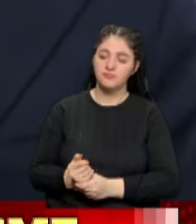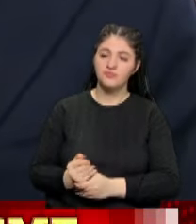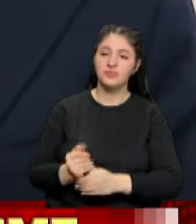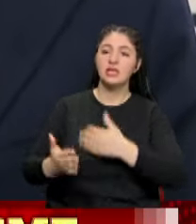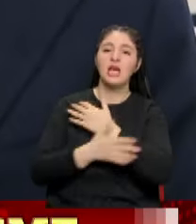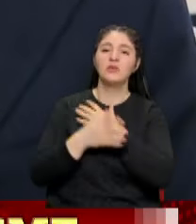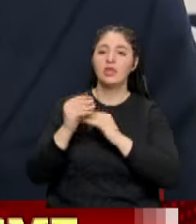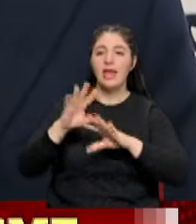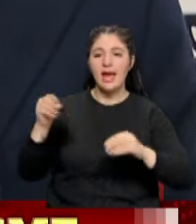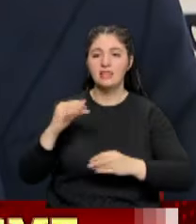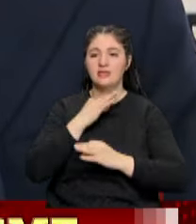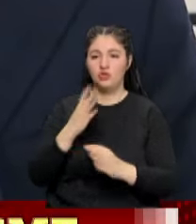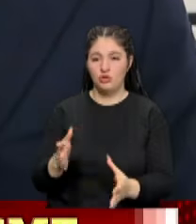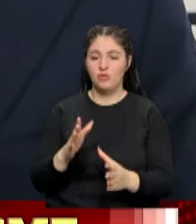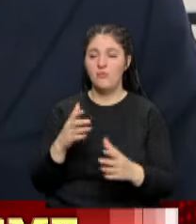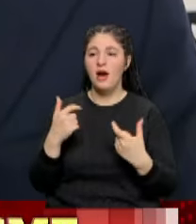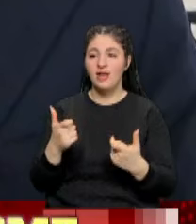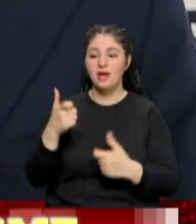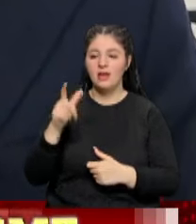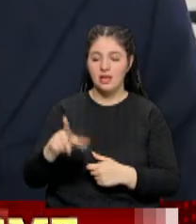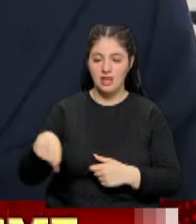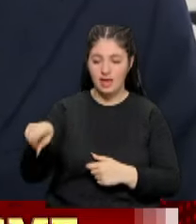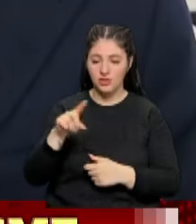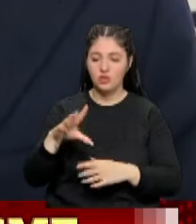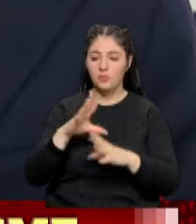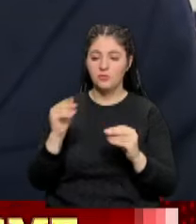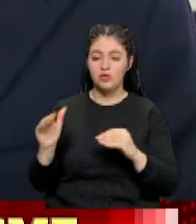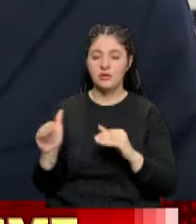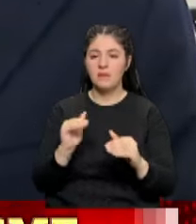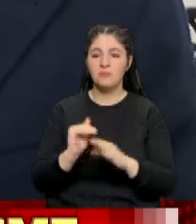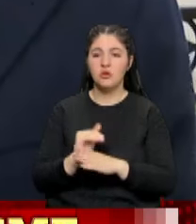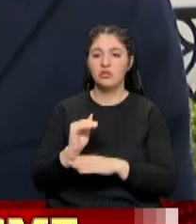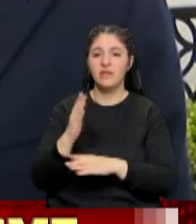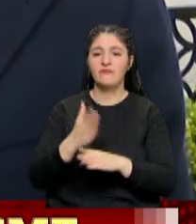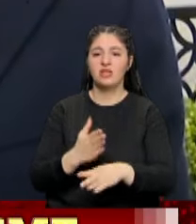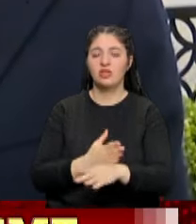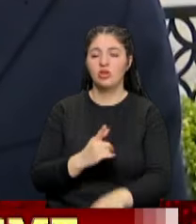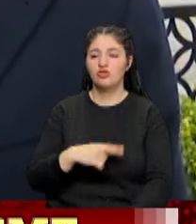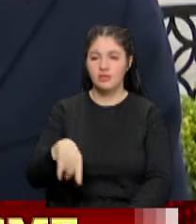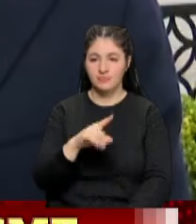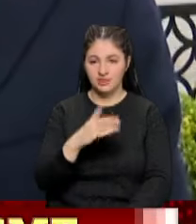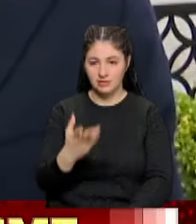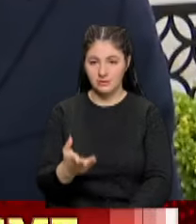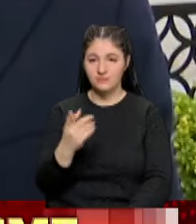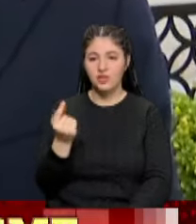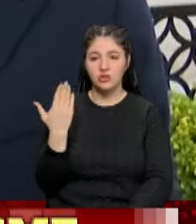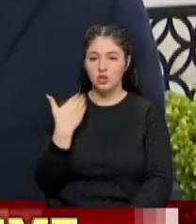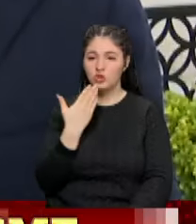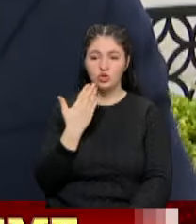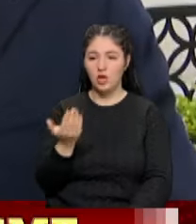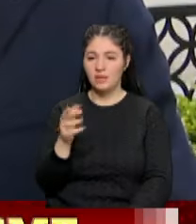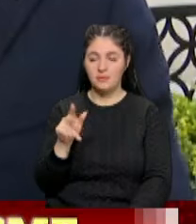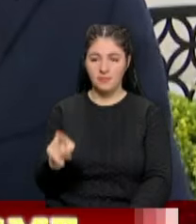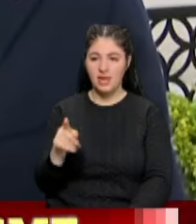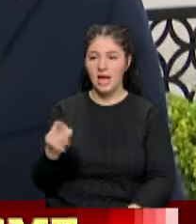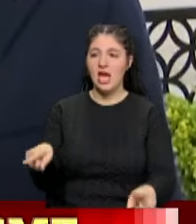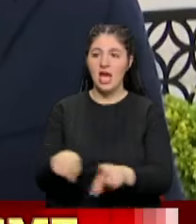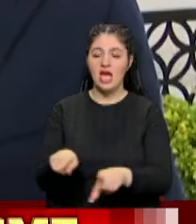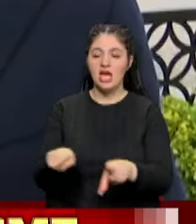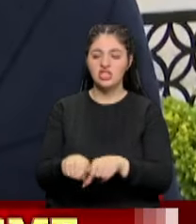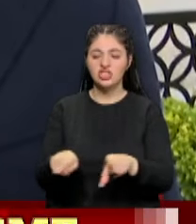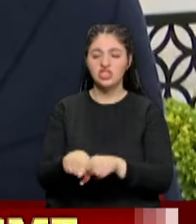olanlara teşekkür ediyorum. Hataylıların, bütün deprem bölgesindeki yurttaşlarımızın, az önce söylediğim gibi